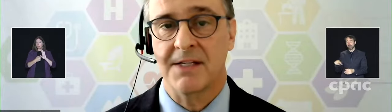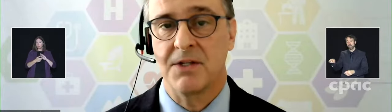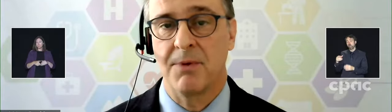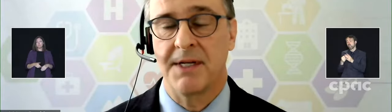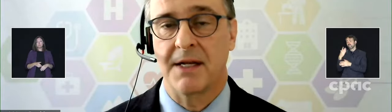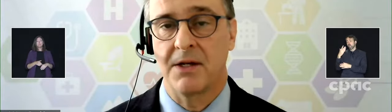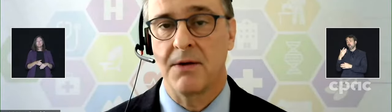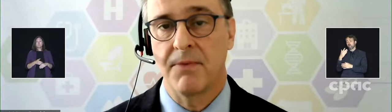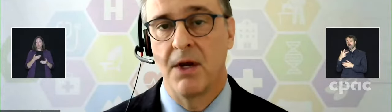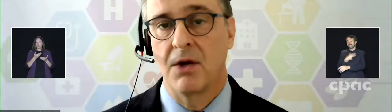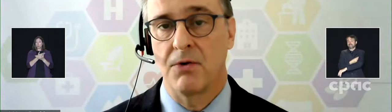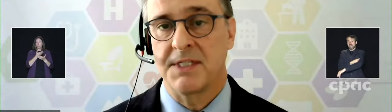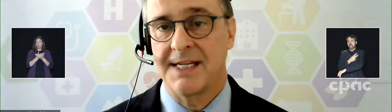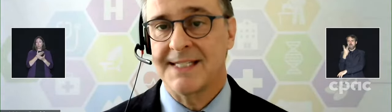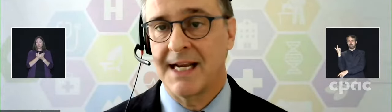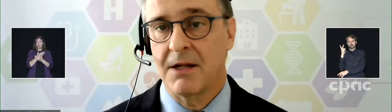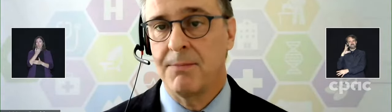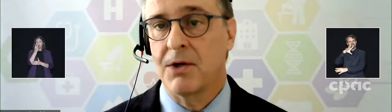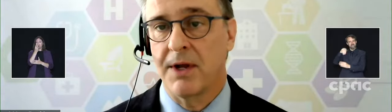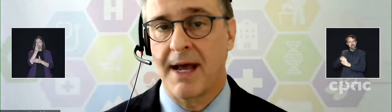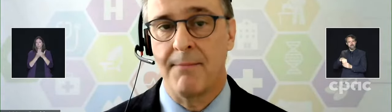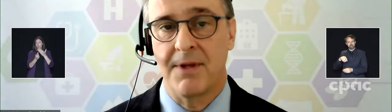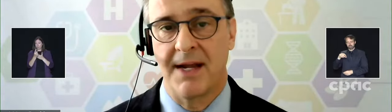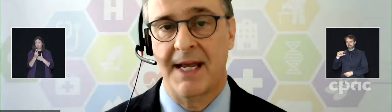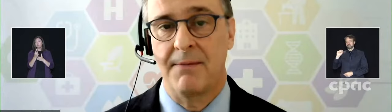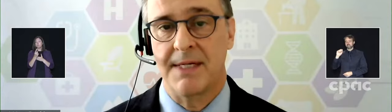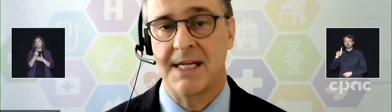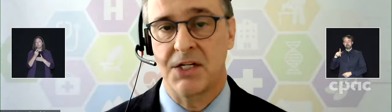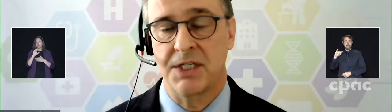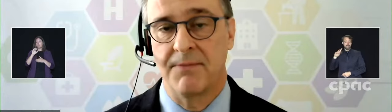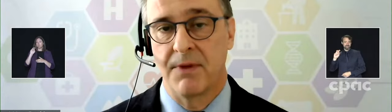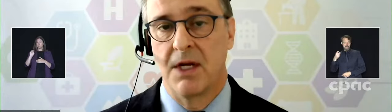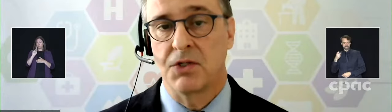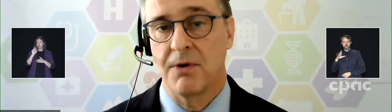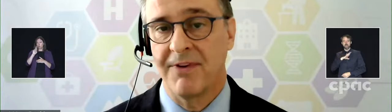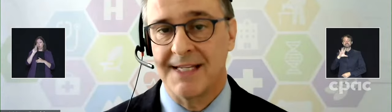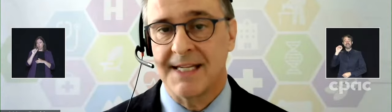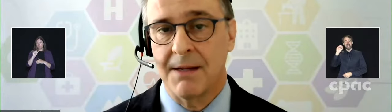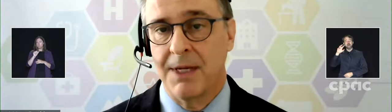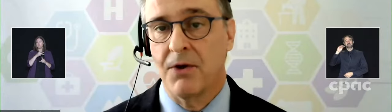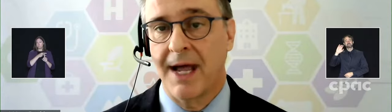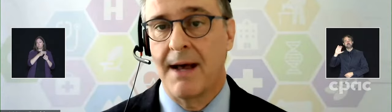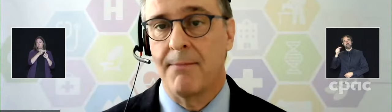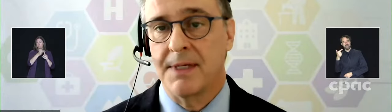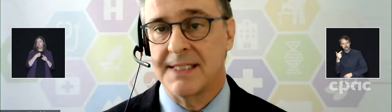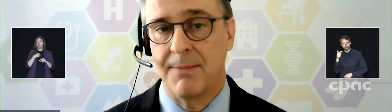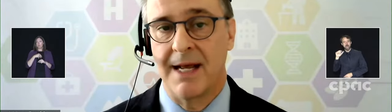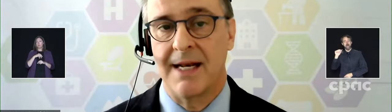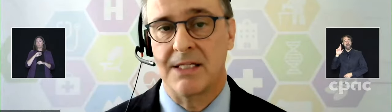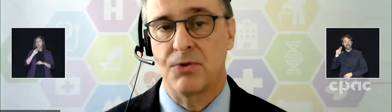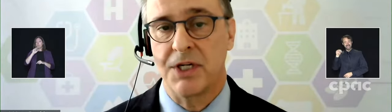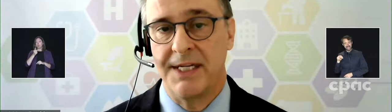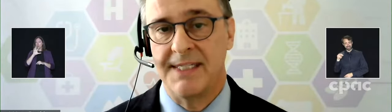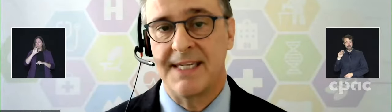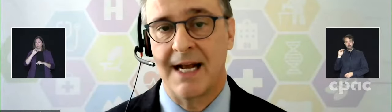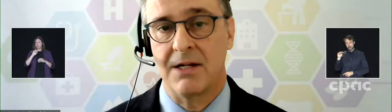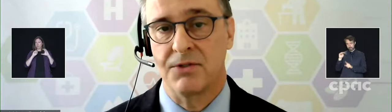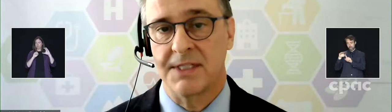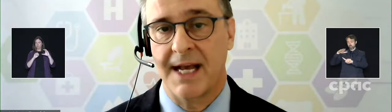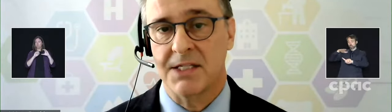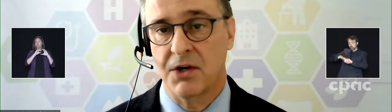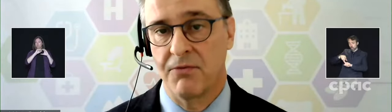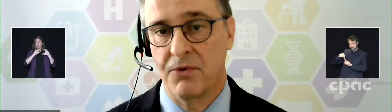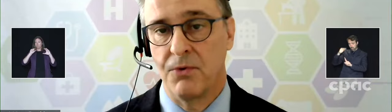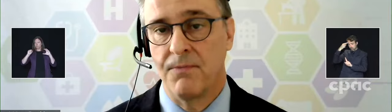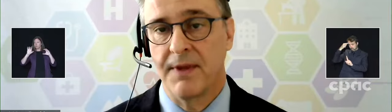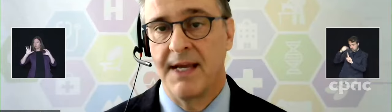Spivax de Moderna contient 50 microgrammes d'ARN messager, soit 25 microgrammes ciblant la souche initiale